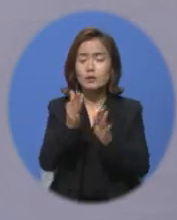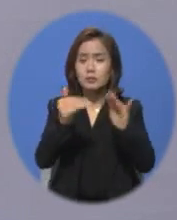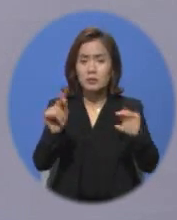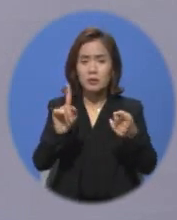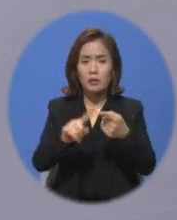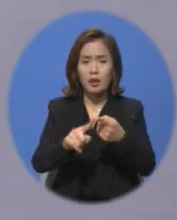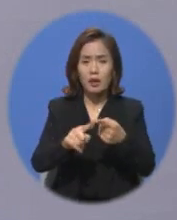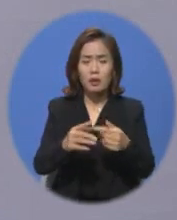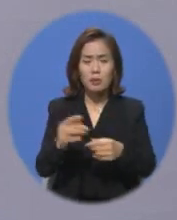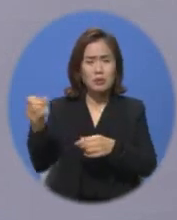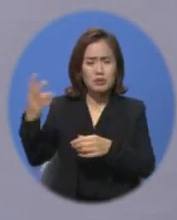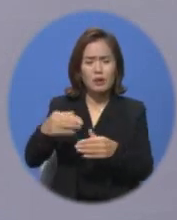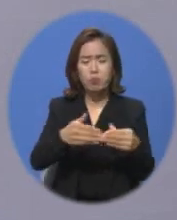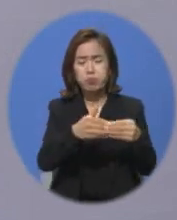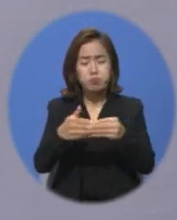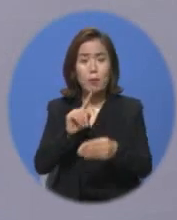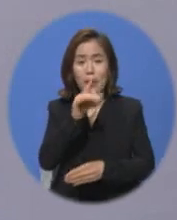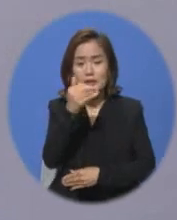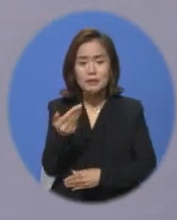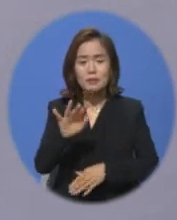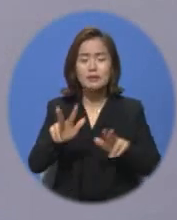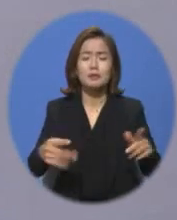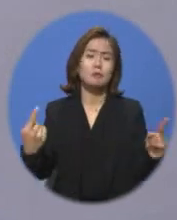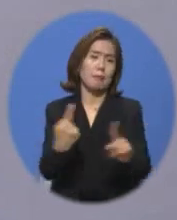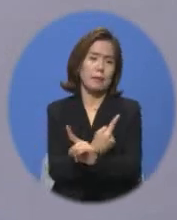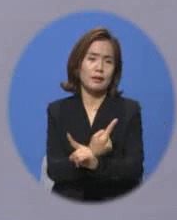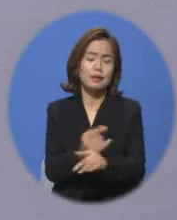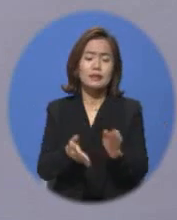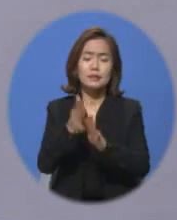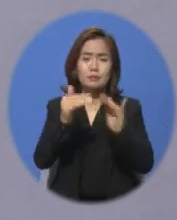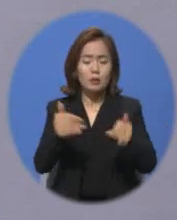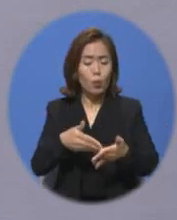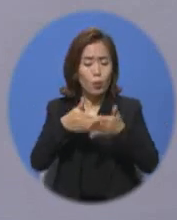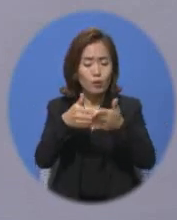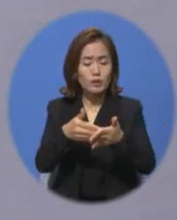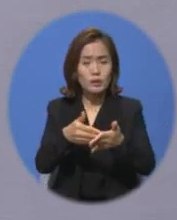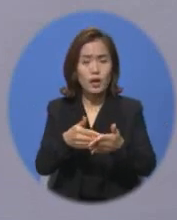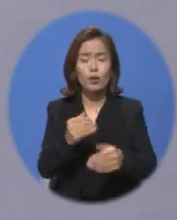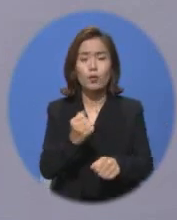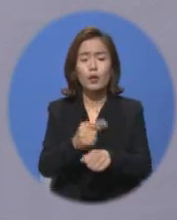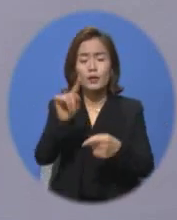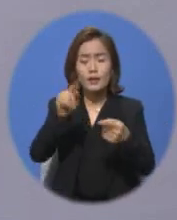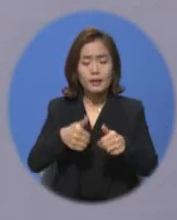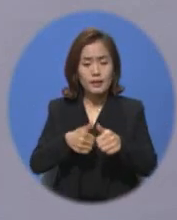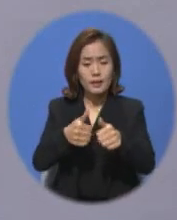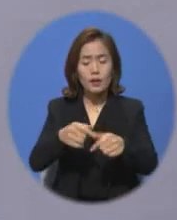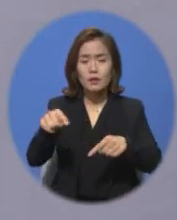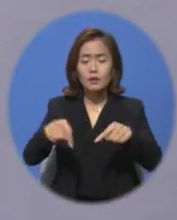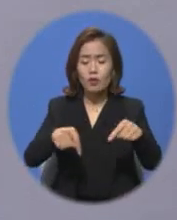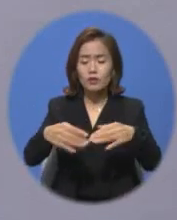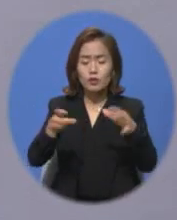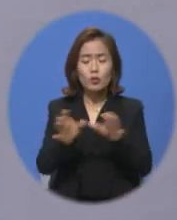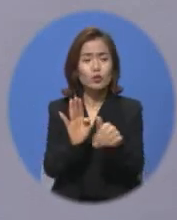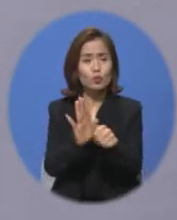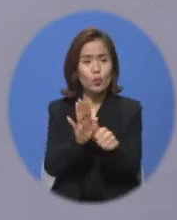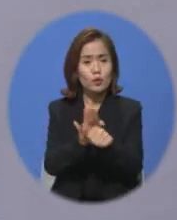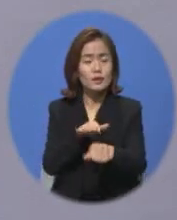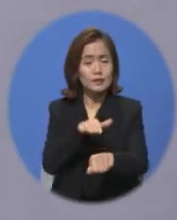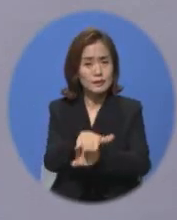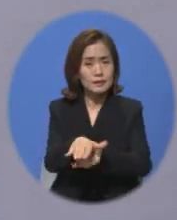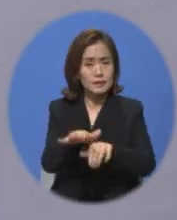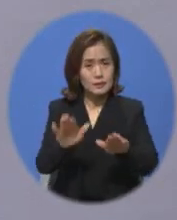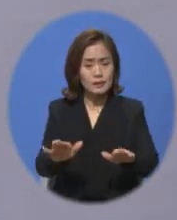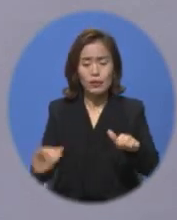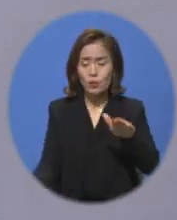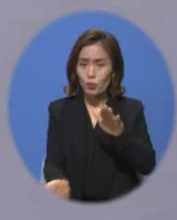하고시민들을이끌었지만,이제는 정반대가되어야한다고생각합니다.시민들이 의견을모으고정치인들은그에 따라